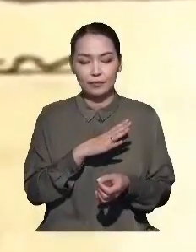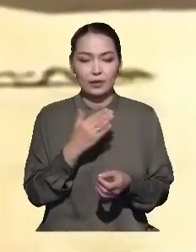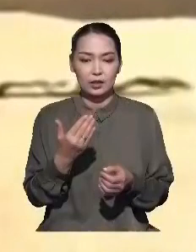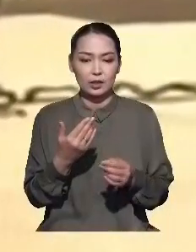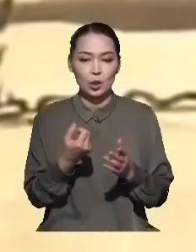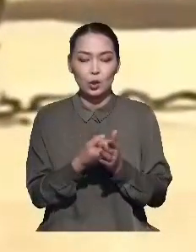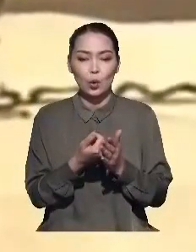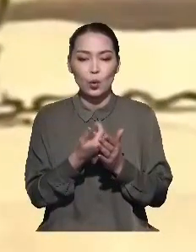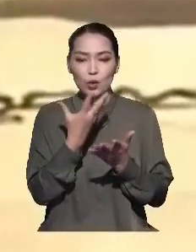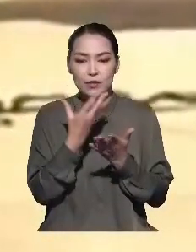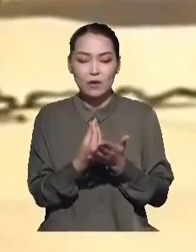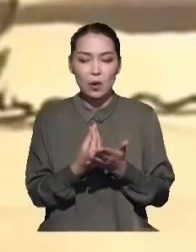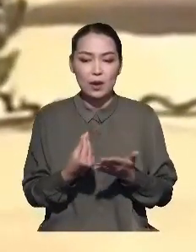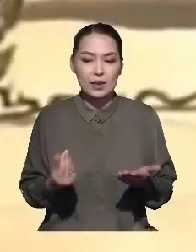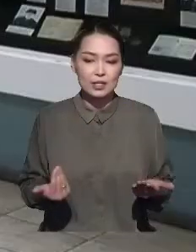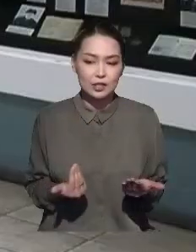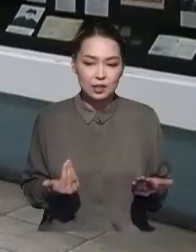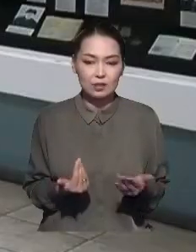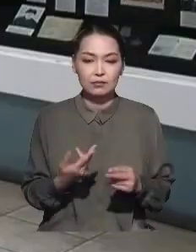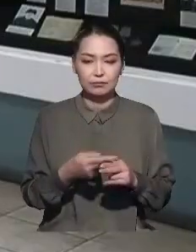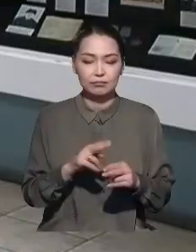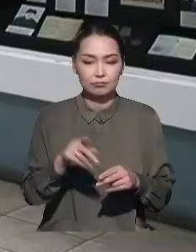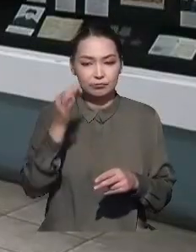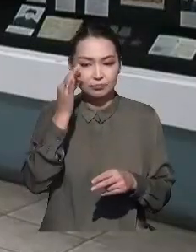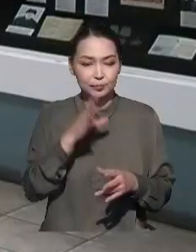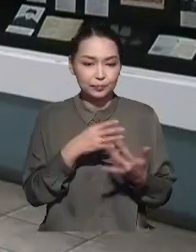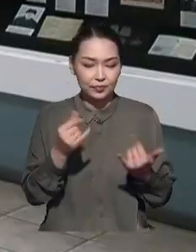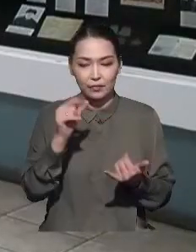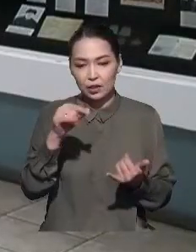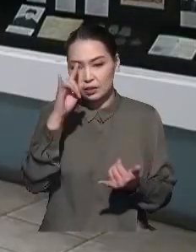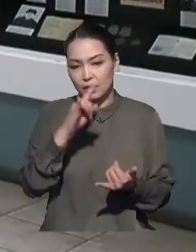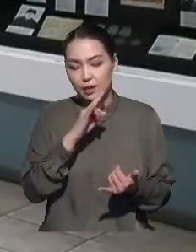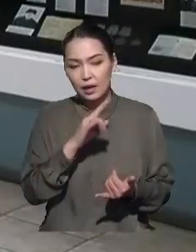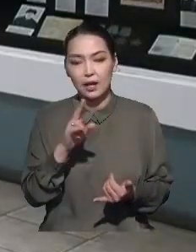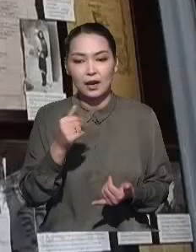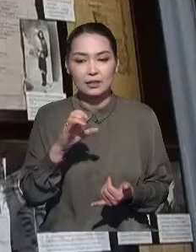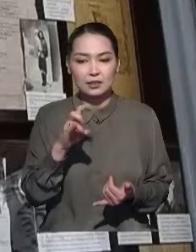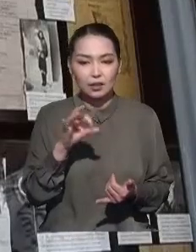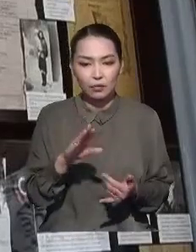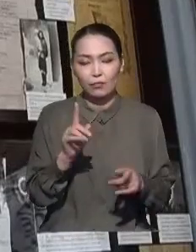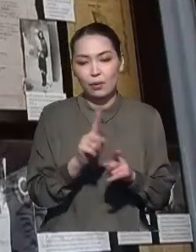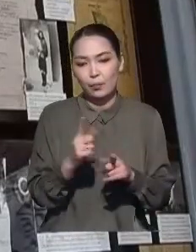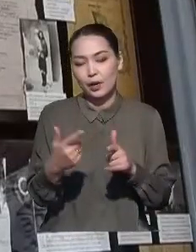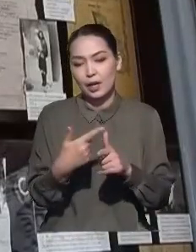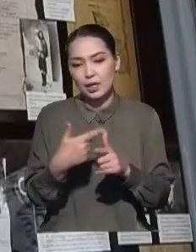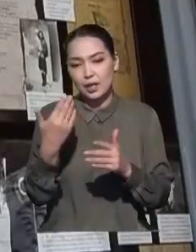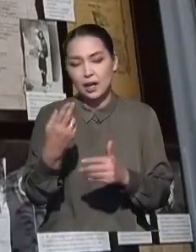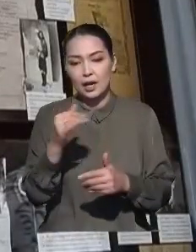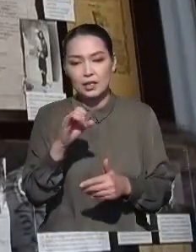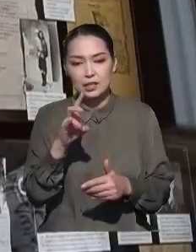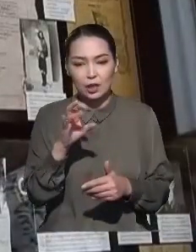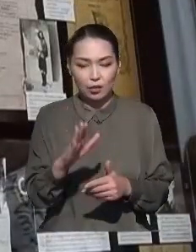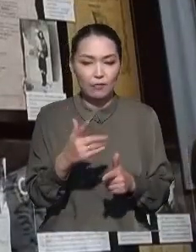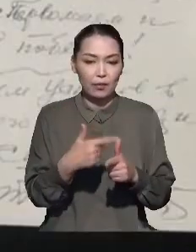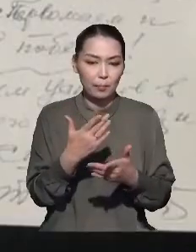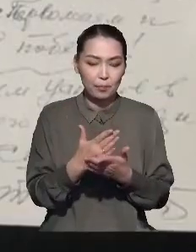последних своих дней оставался солдатом сегодня в Восточном Казахстане посёлок и улицы названы именем касыма Касенова в